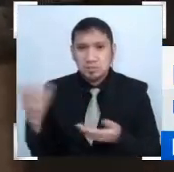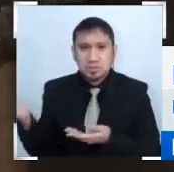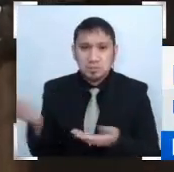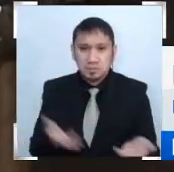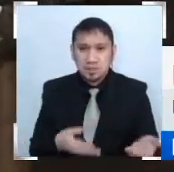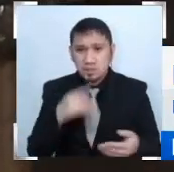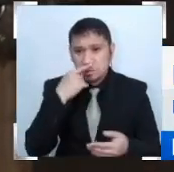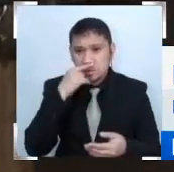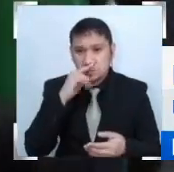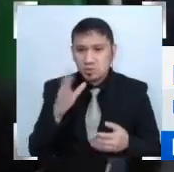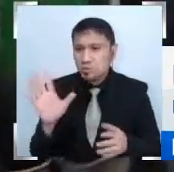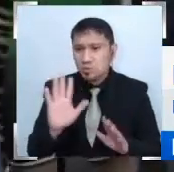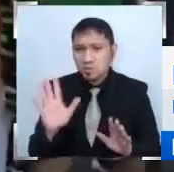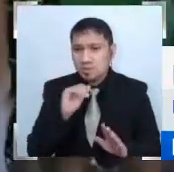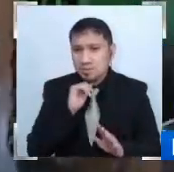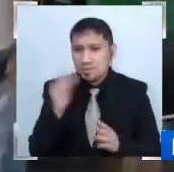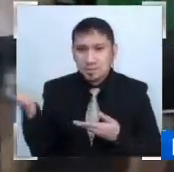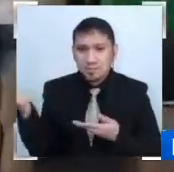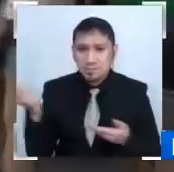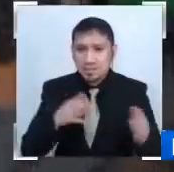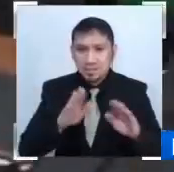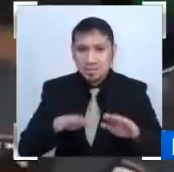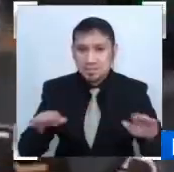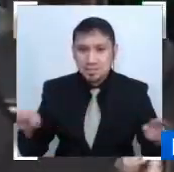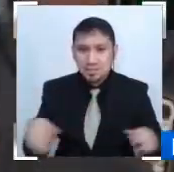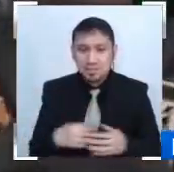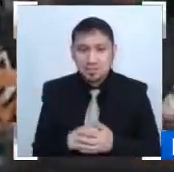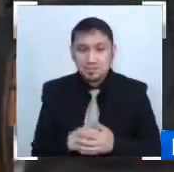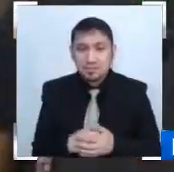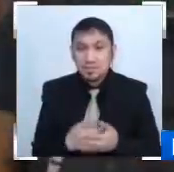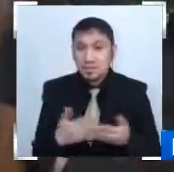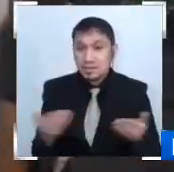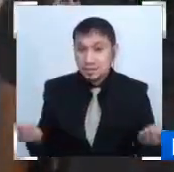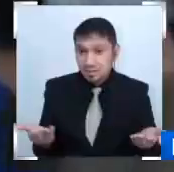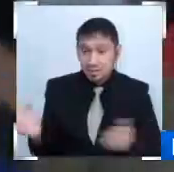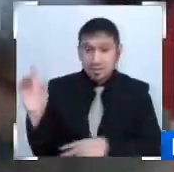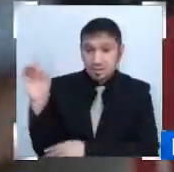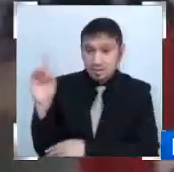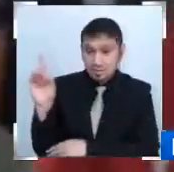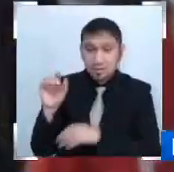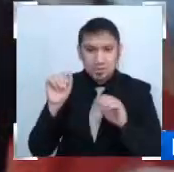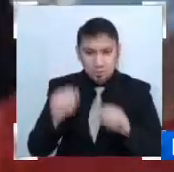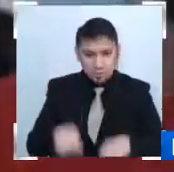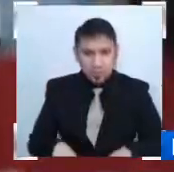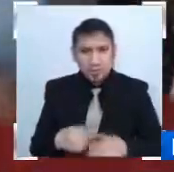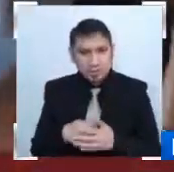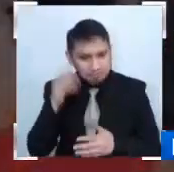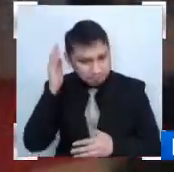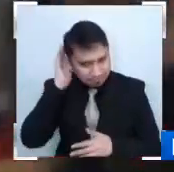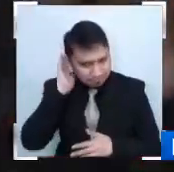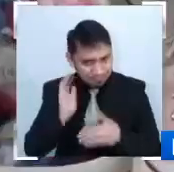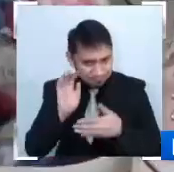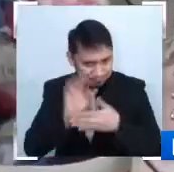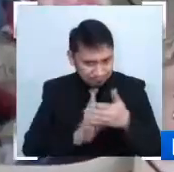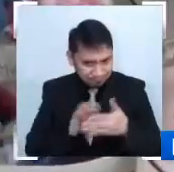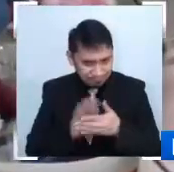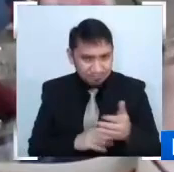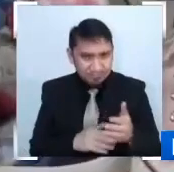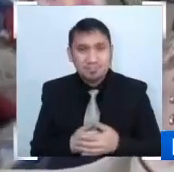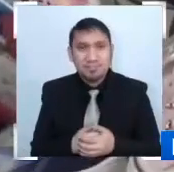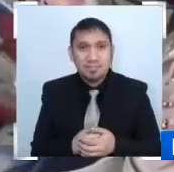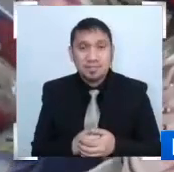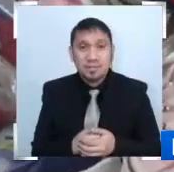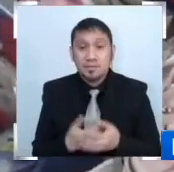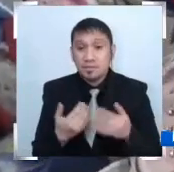sigurong magdala ng bata. At dito sa Divi, pwedeng makipagtawaran sa bibilhing pangregalo. Mula sa